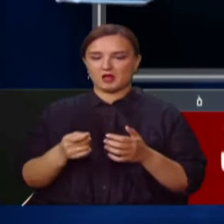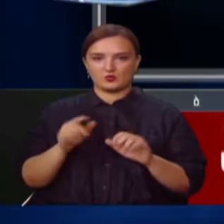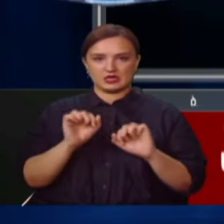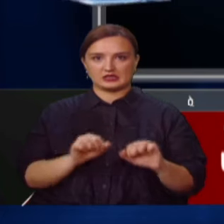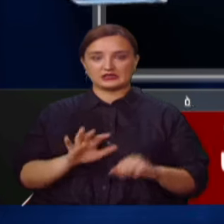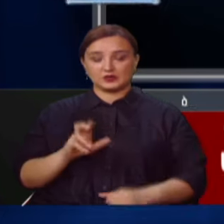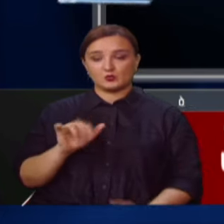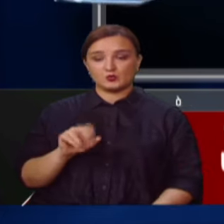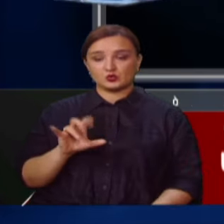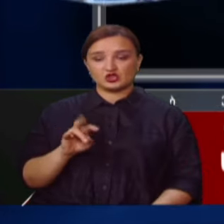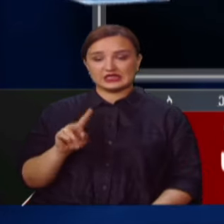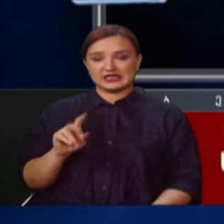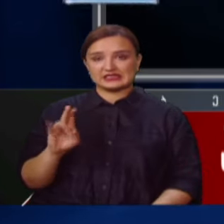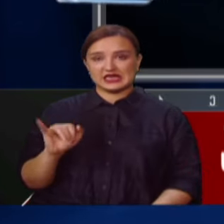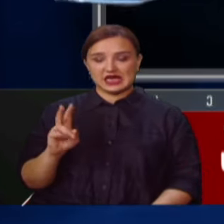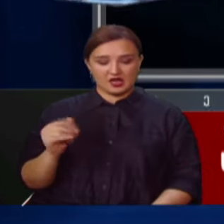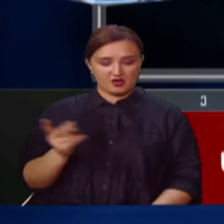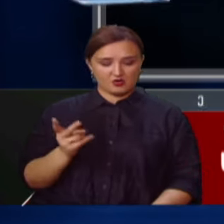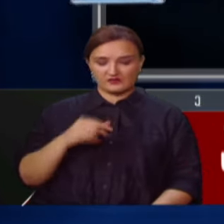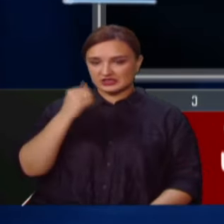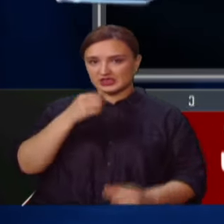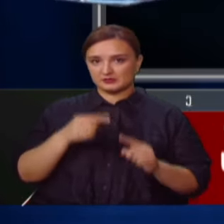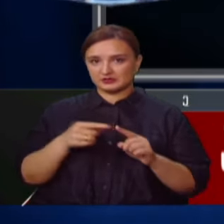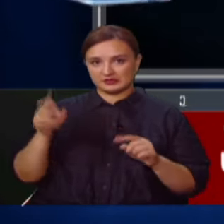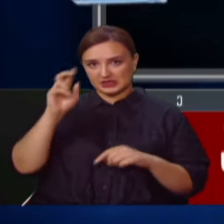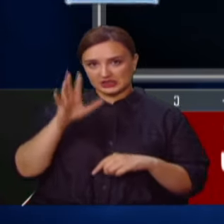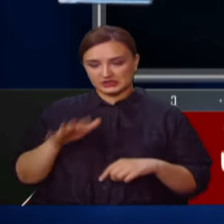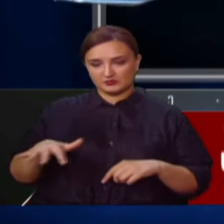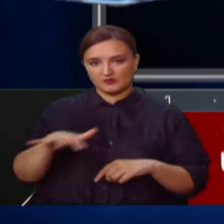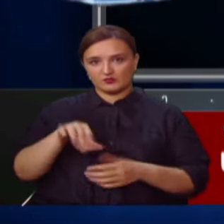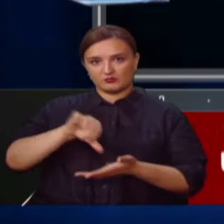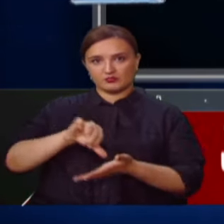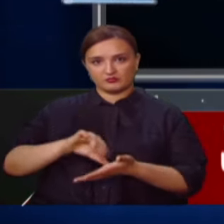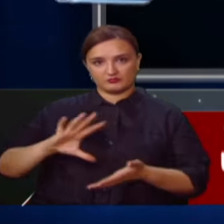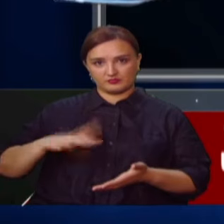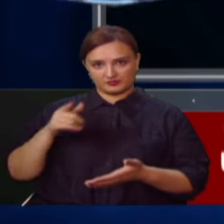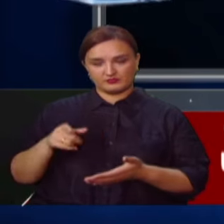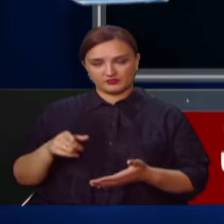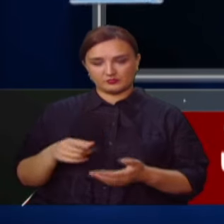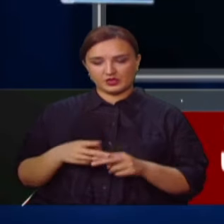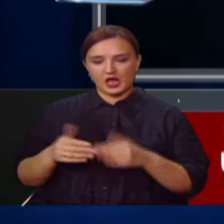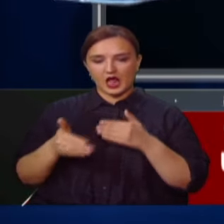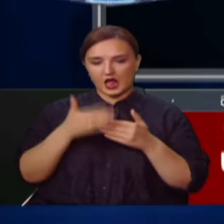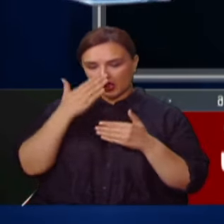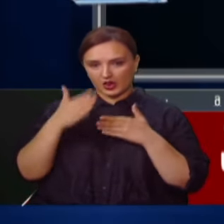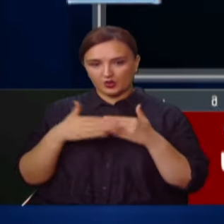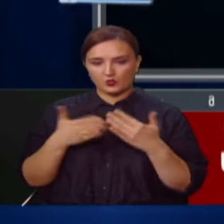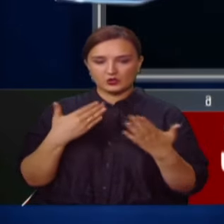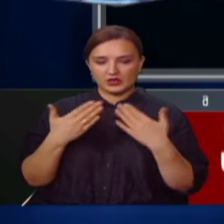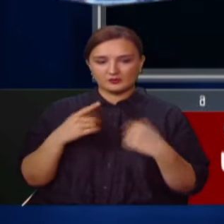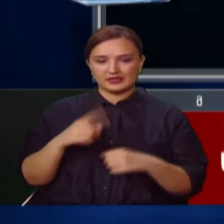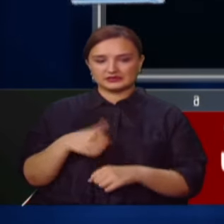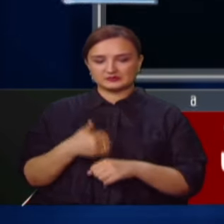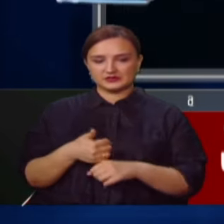კი. გიორგი ბურჯანაძის და კახა წიქარიშვილის წლების მანძილზე არასამთავრობო სექტორში მოღვაწეობდნენ და უშუალო შეხება და ახლო მეგობრული ურთიერთობა და, რაც